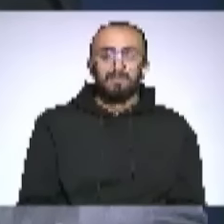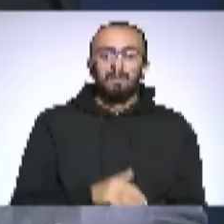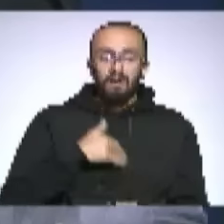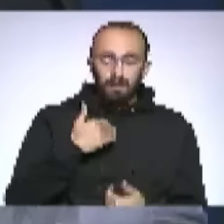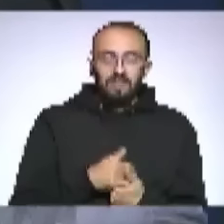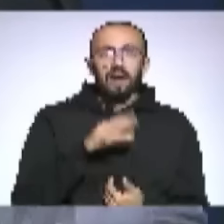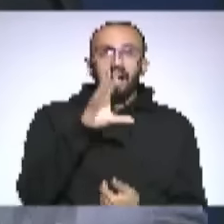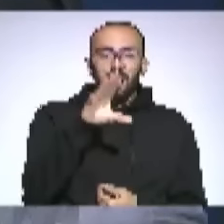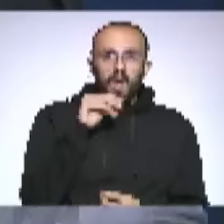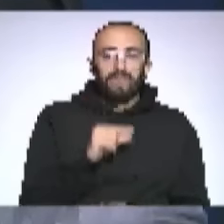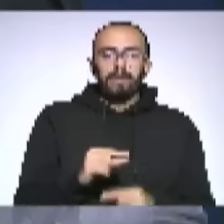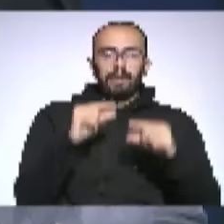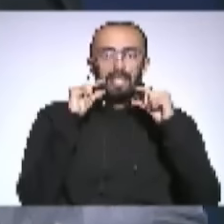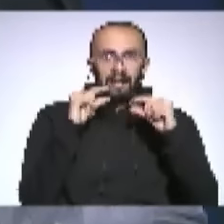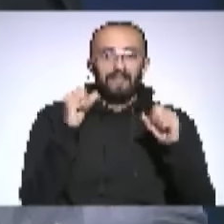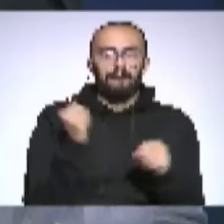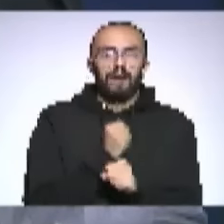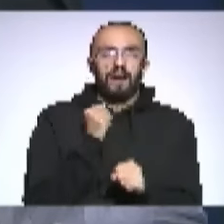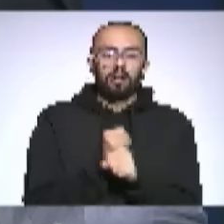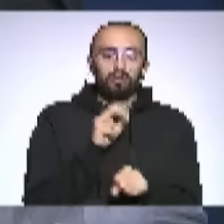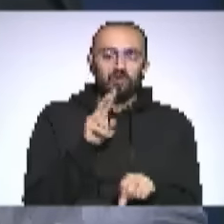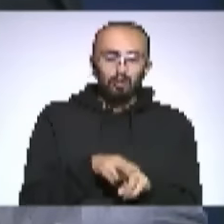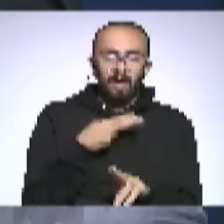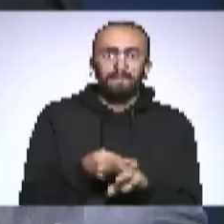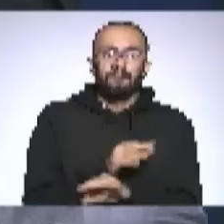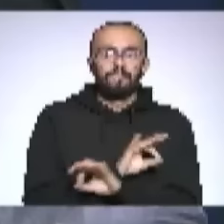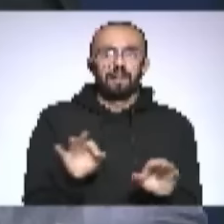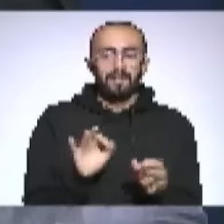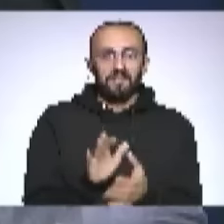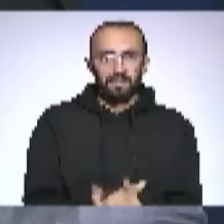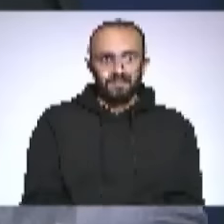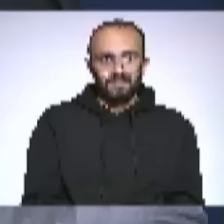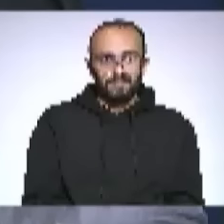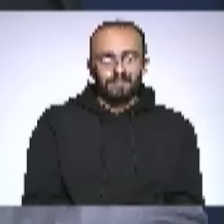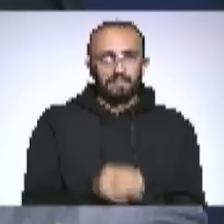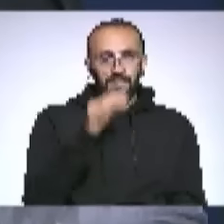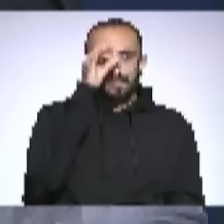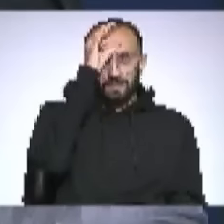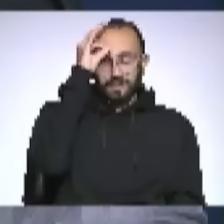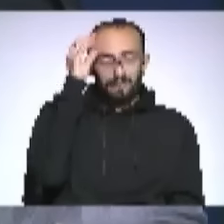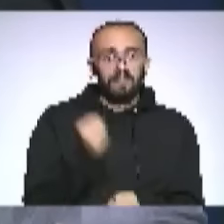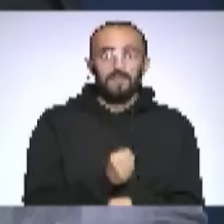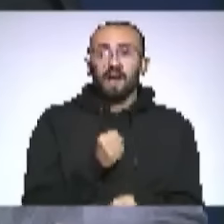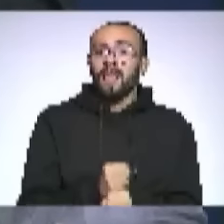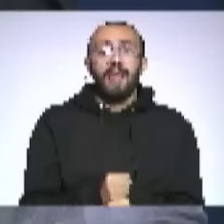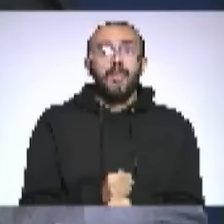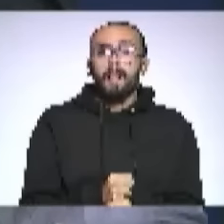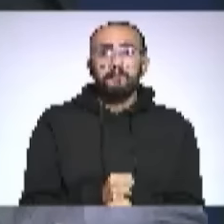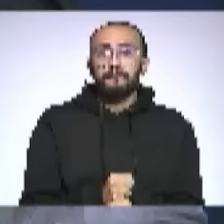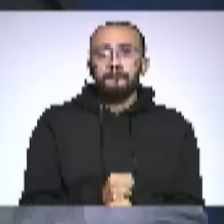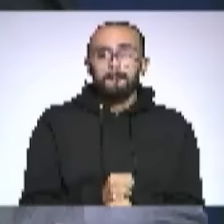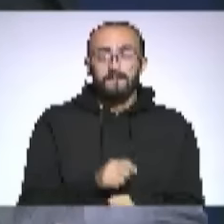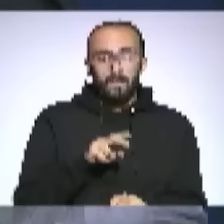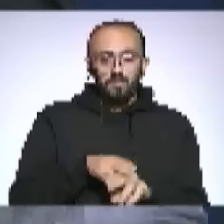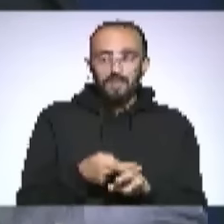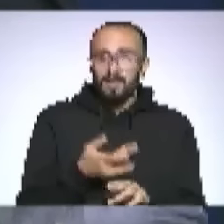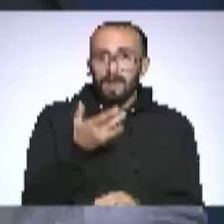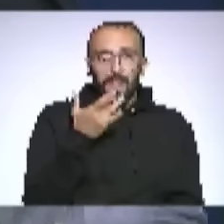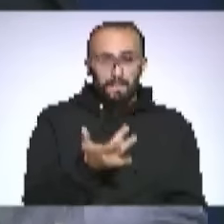عاوز اثبات الفعل بشهود اه وفي حاله عدم اثبات الفعل رغم القرائن اللي موجوده